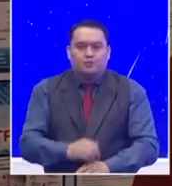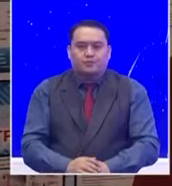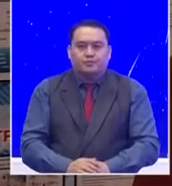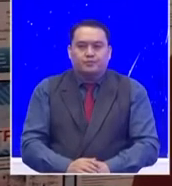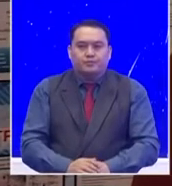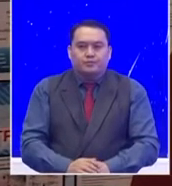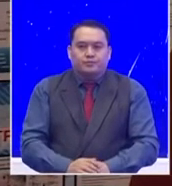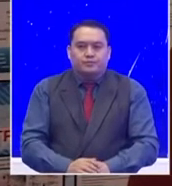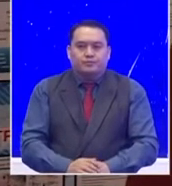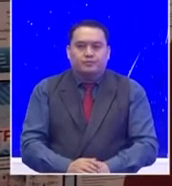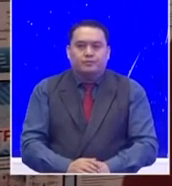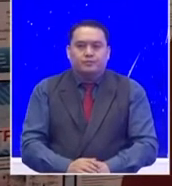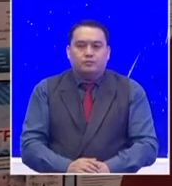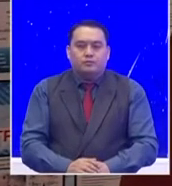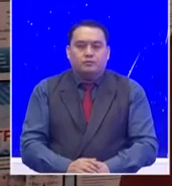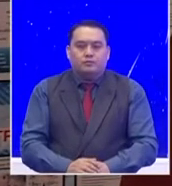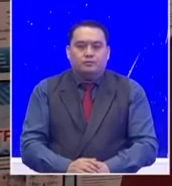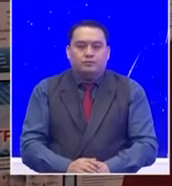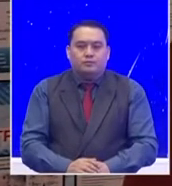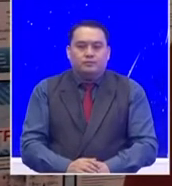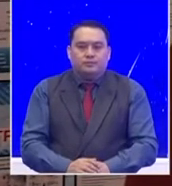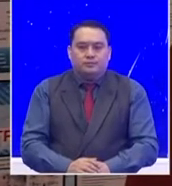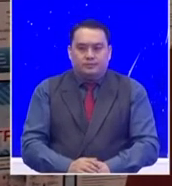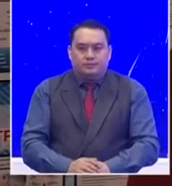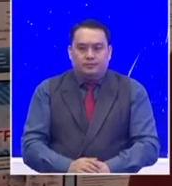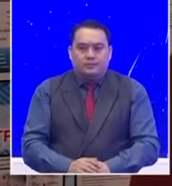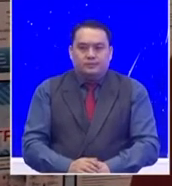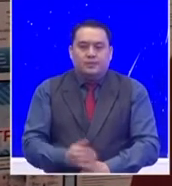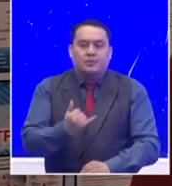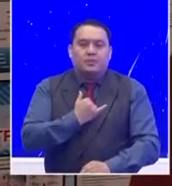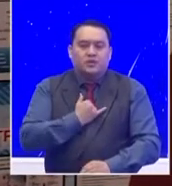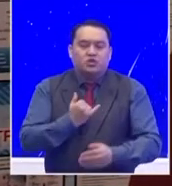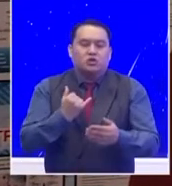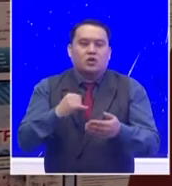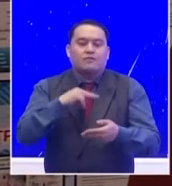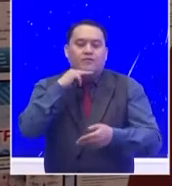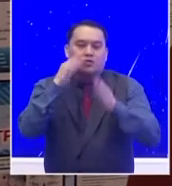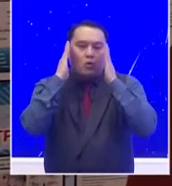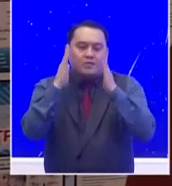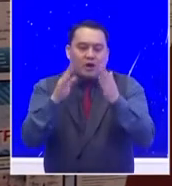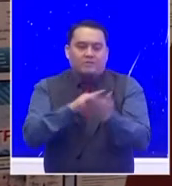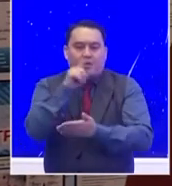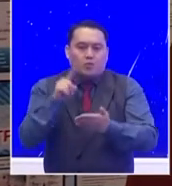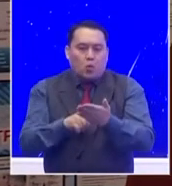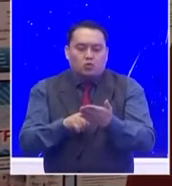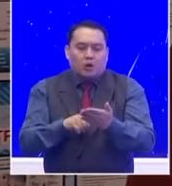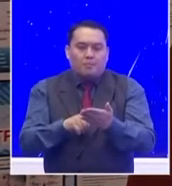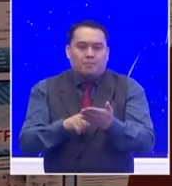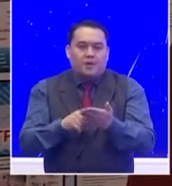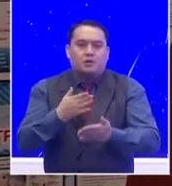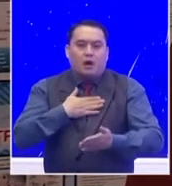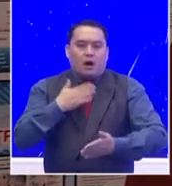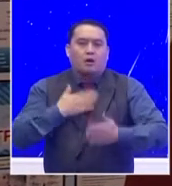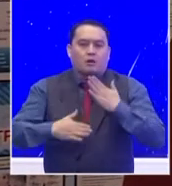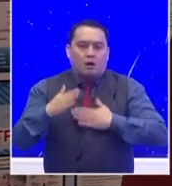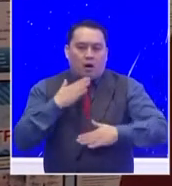Знаете, в условии сейчас вот очень много уделяется социальным вопросам, поэтому я рада